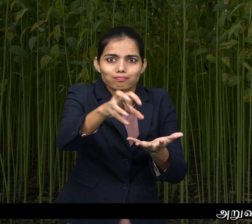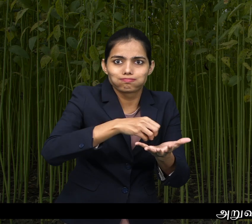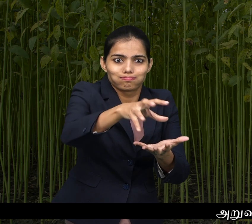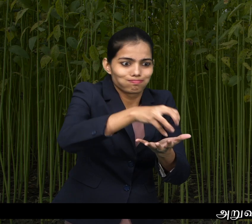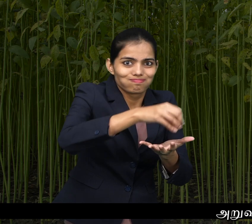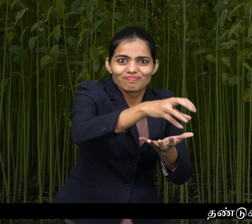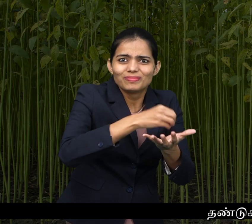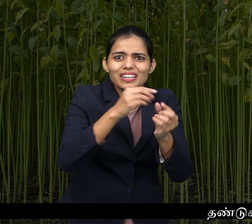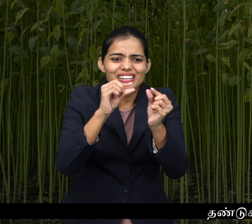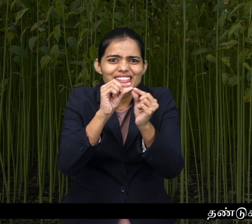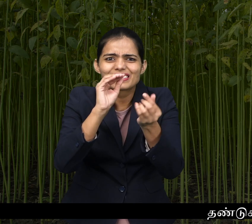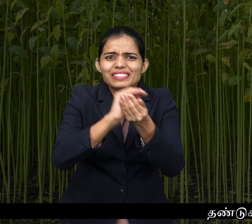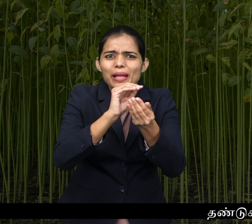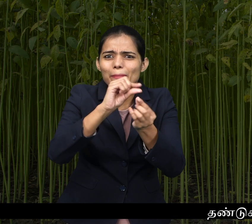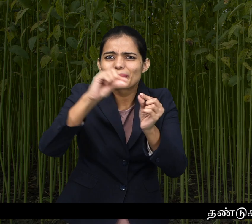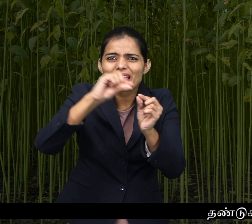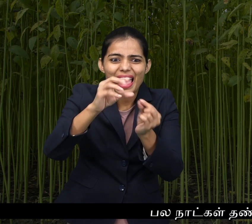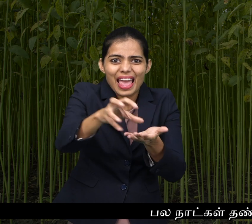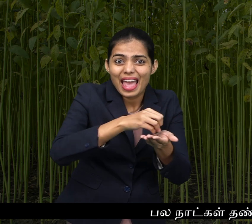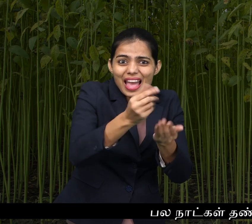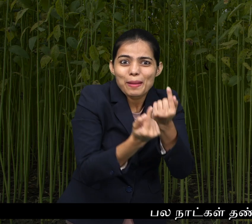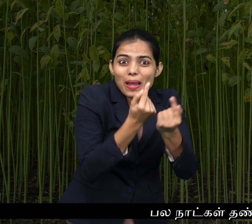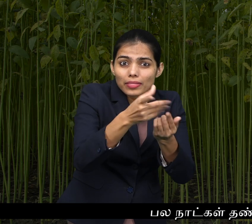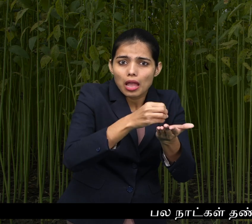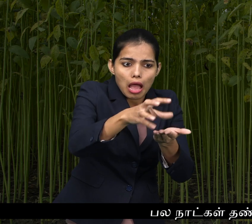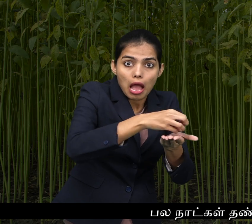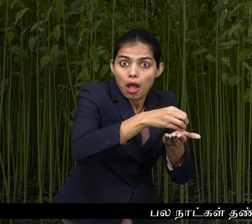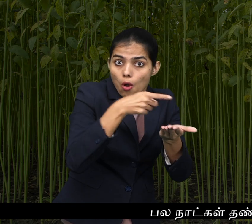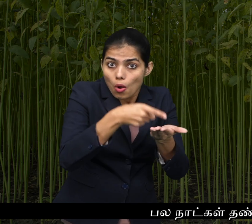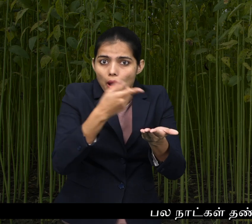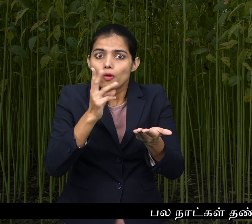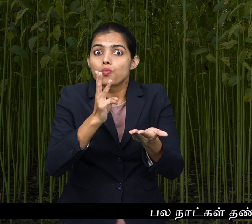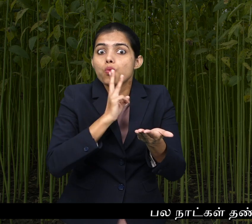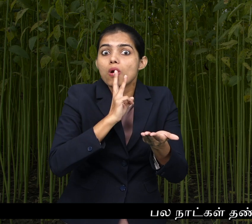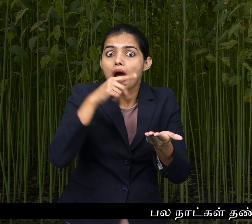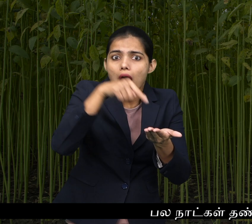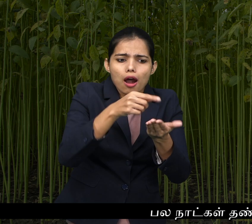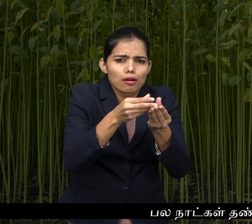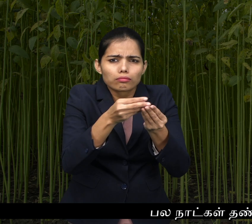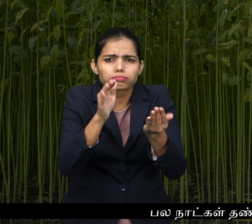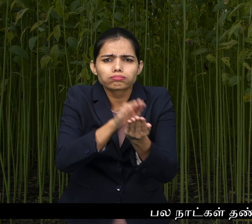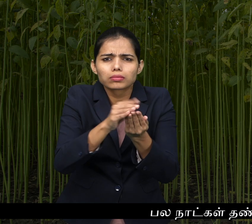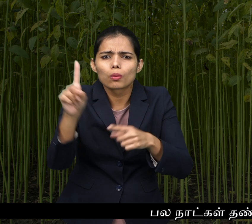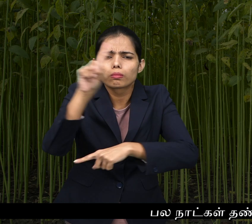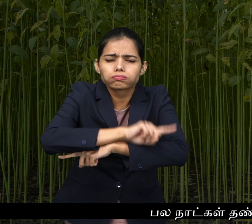அறுவடைக்கு பிறகு தண்டுகள் வெட்டப்பட்டு பல நாட்கள் தண்ணீரில் ஊற வைப்பார்கள்.